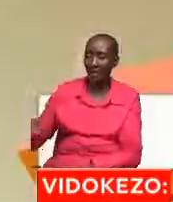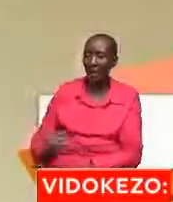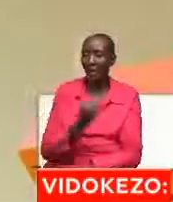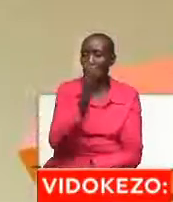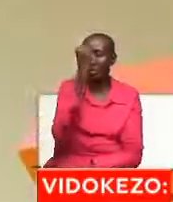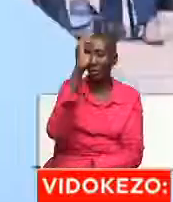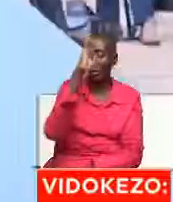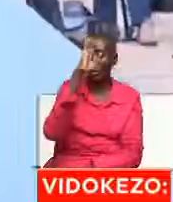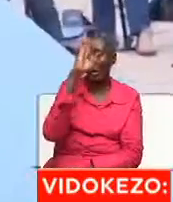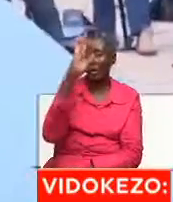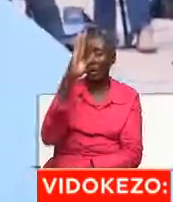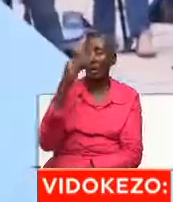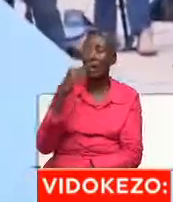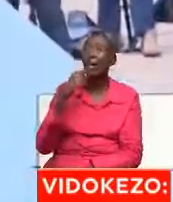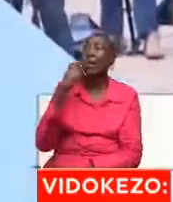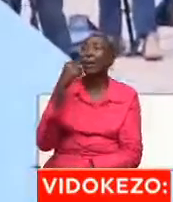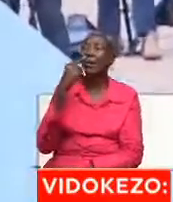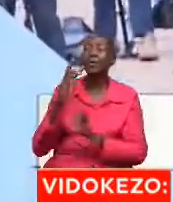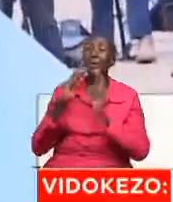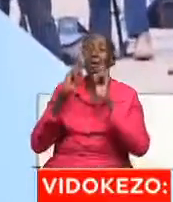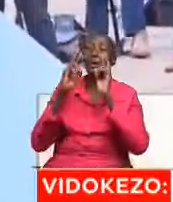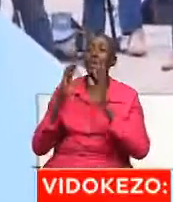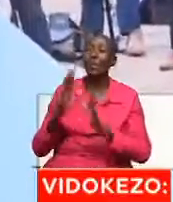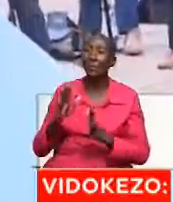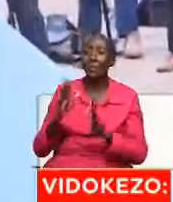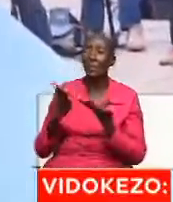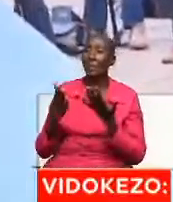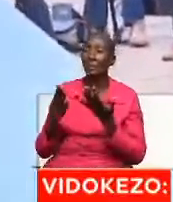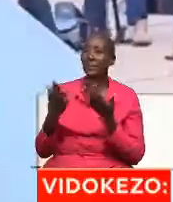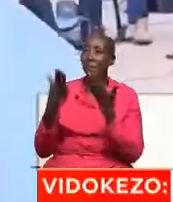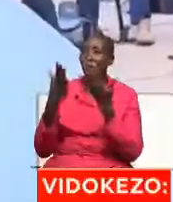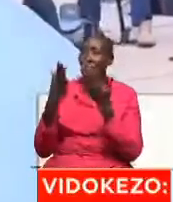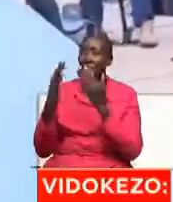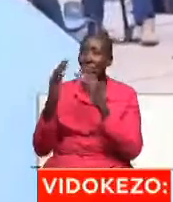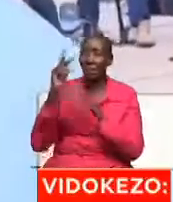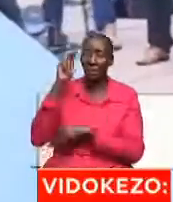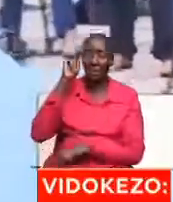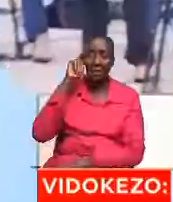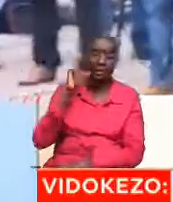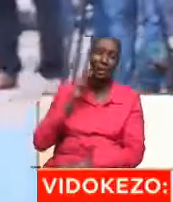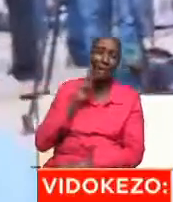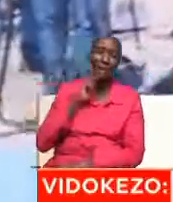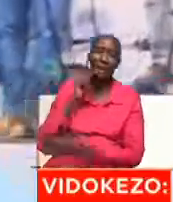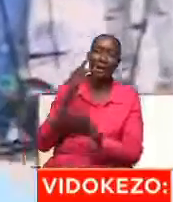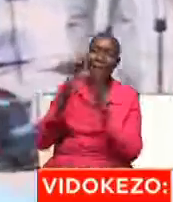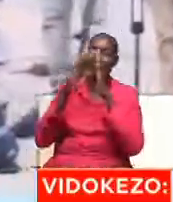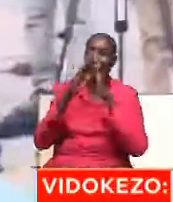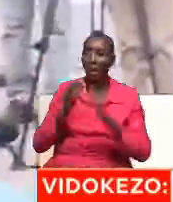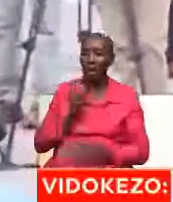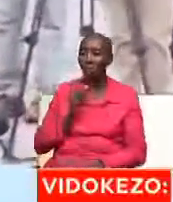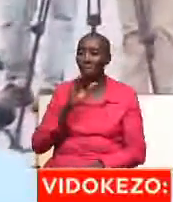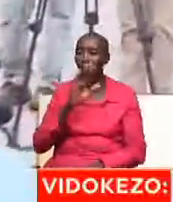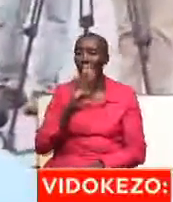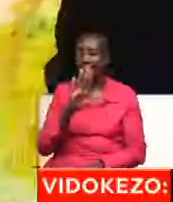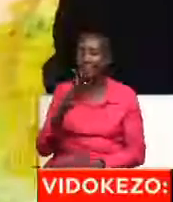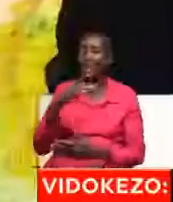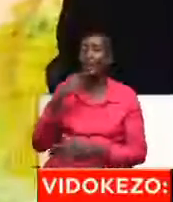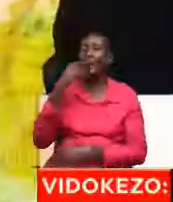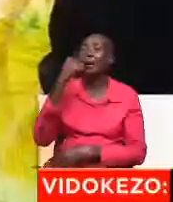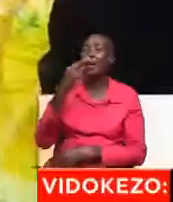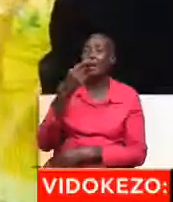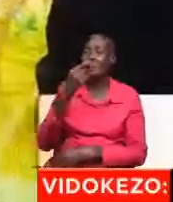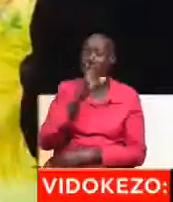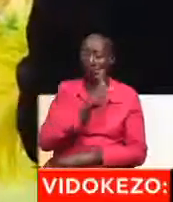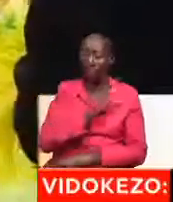Sunday. Akizungumza na wanahabari katika makao yake ya Karen jijini Nairobi, Daktari William Ruto amesema kuwa